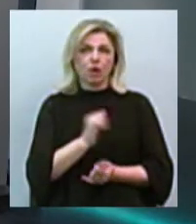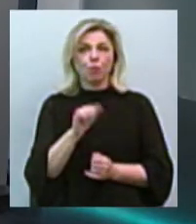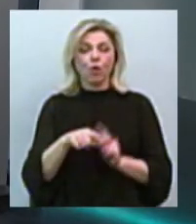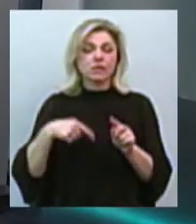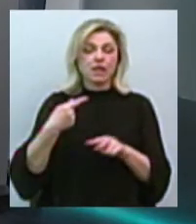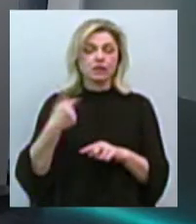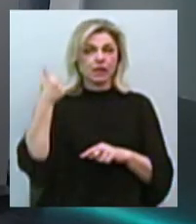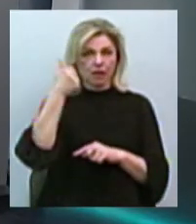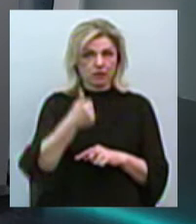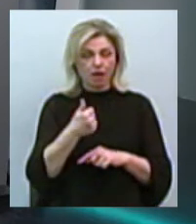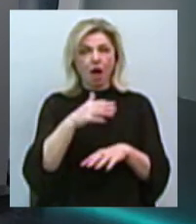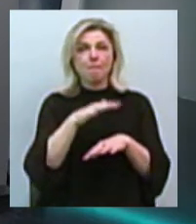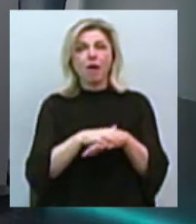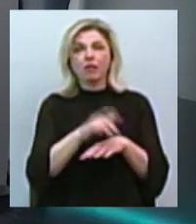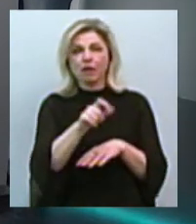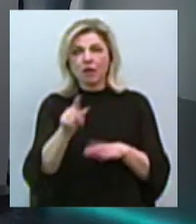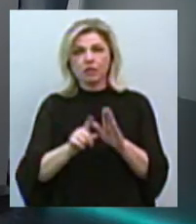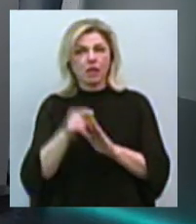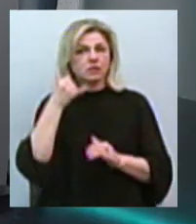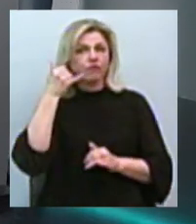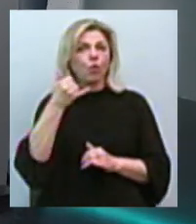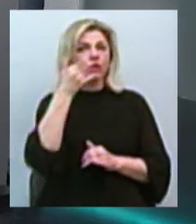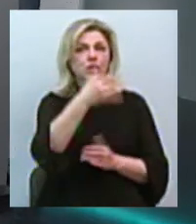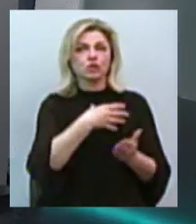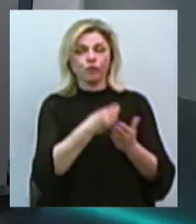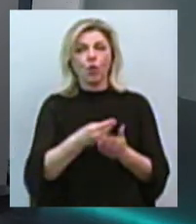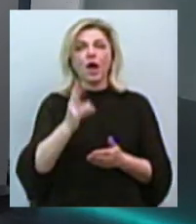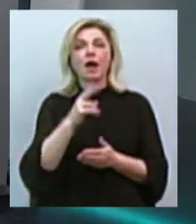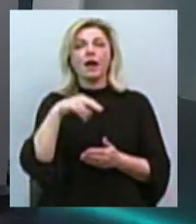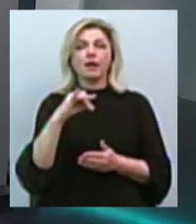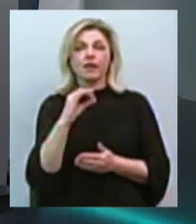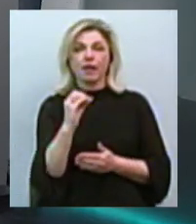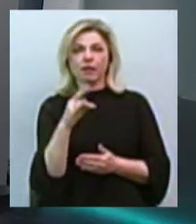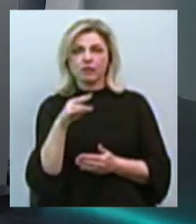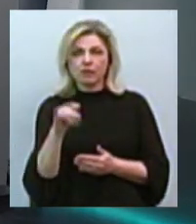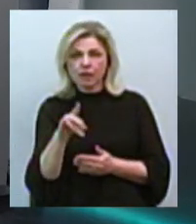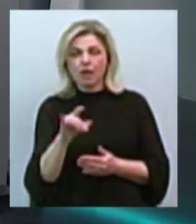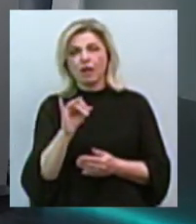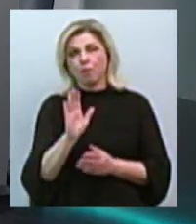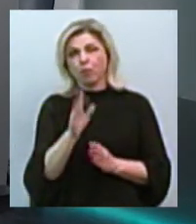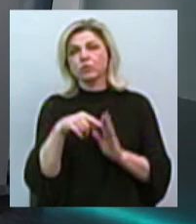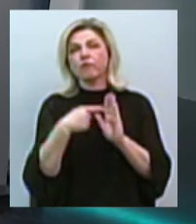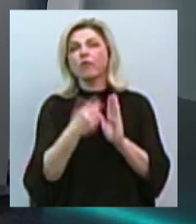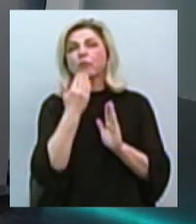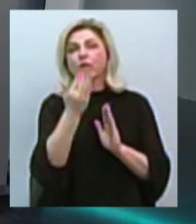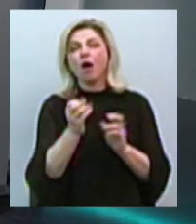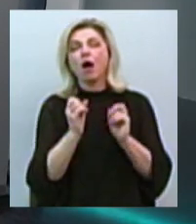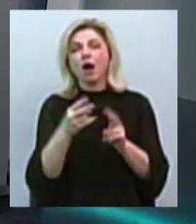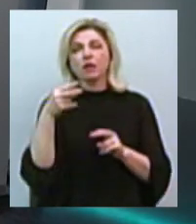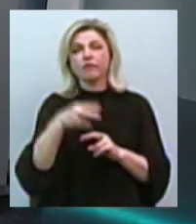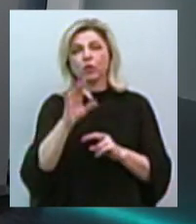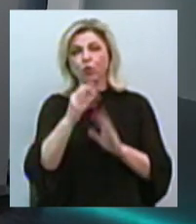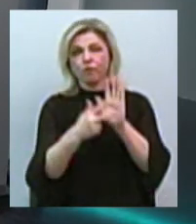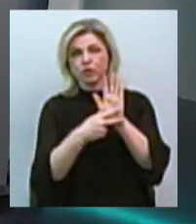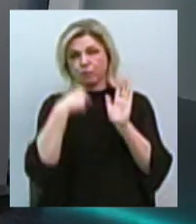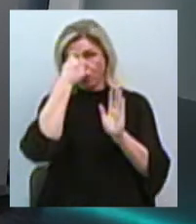неделе определенные банкиры начнут обзванивать своих клиентов и задавать абсолютно логический вопрос, как это было в 2008 году. А не хотите ли